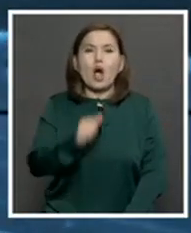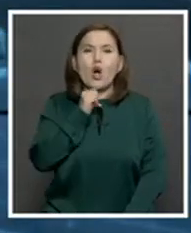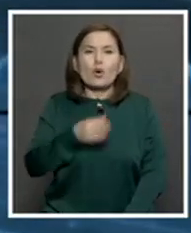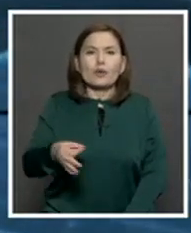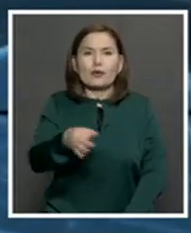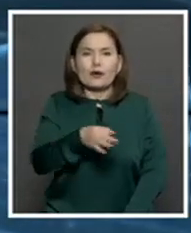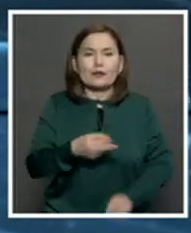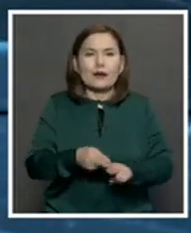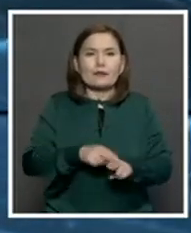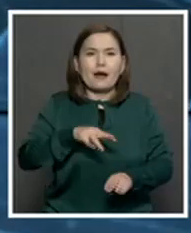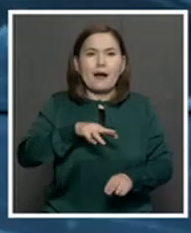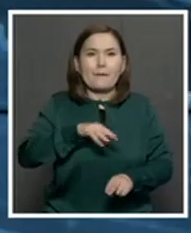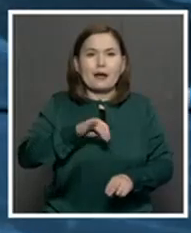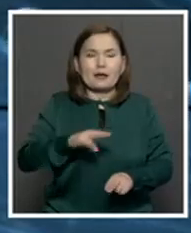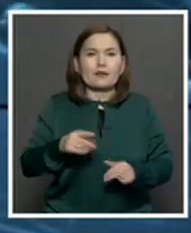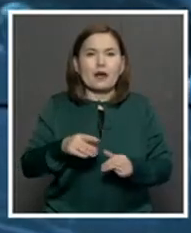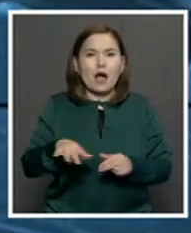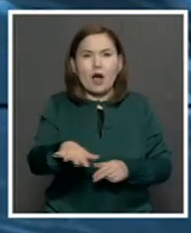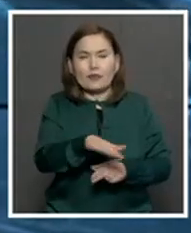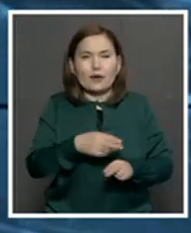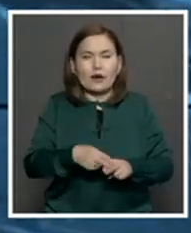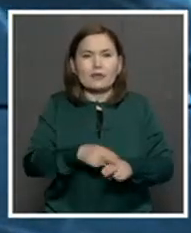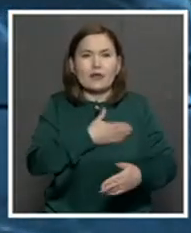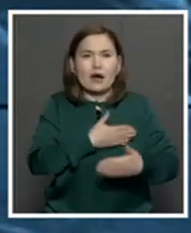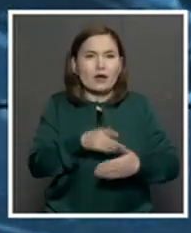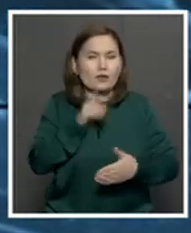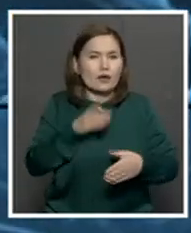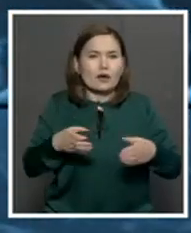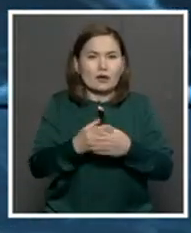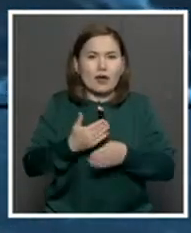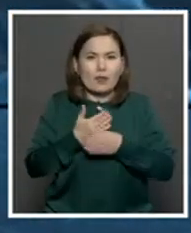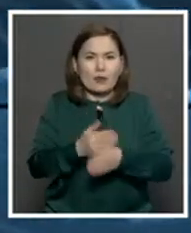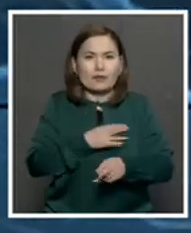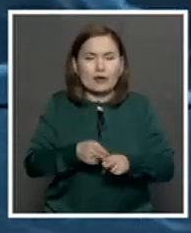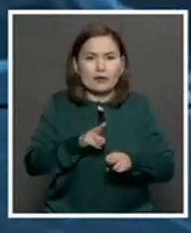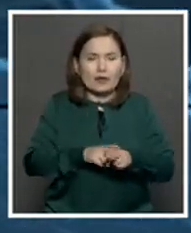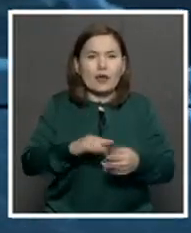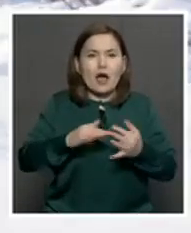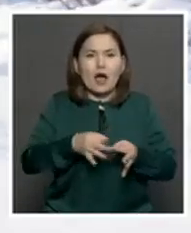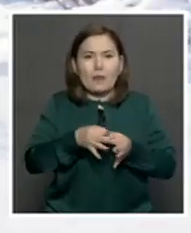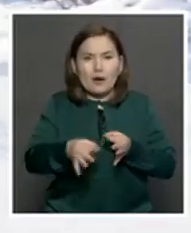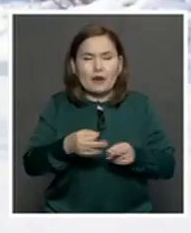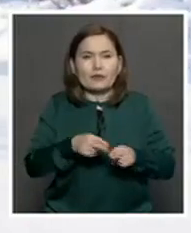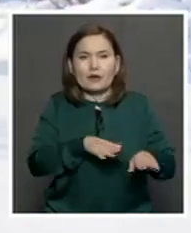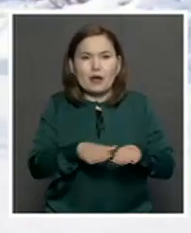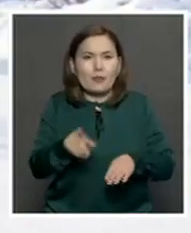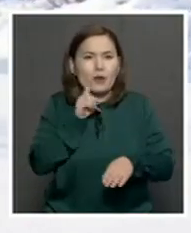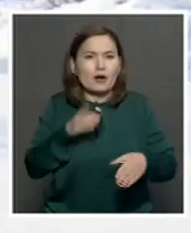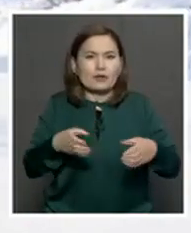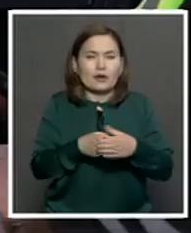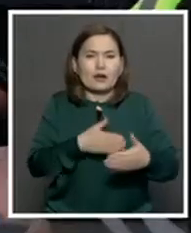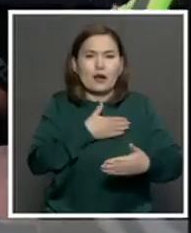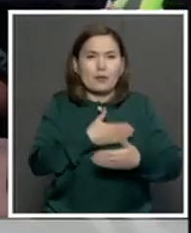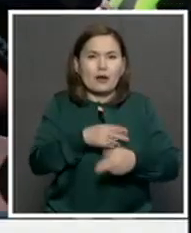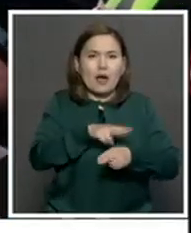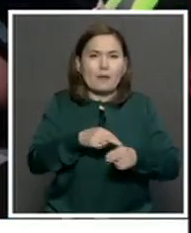Қостанай облысының Бейімбет Майлин ауданында волонтерлар қайырымдылық марафоны акциясын өткізді. Айет ауылында ұйымдастырылған шарада волонтерлар жол